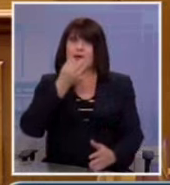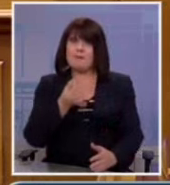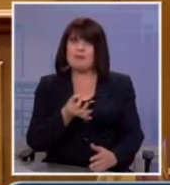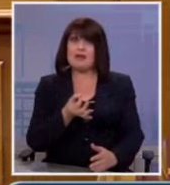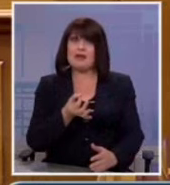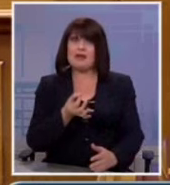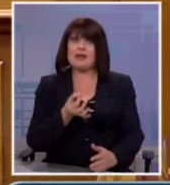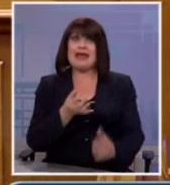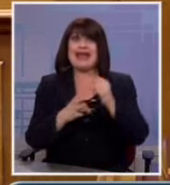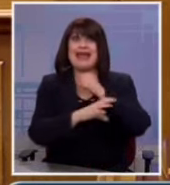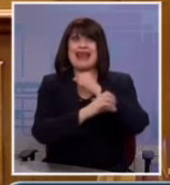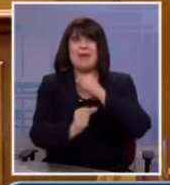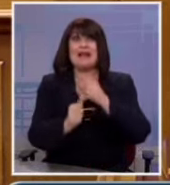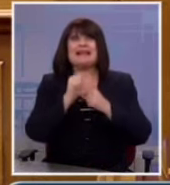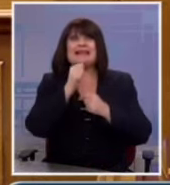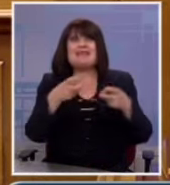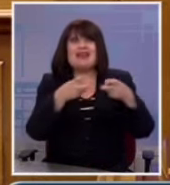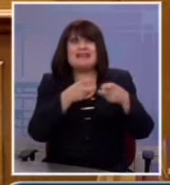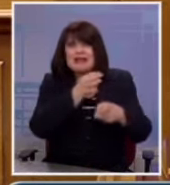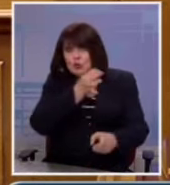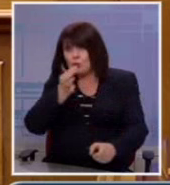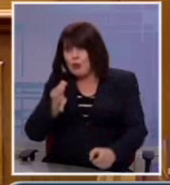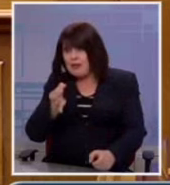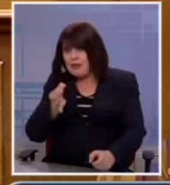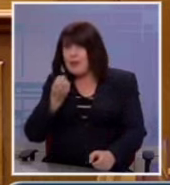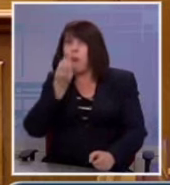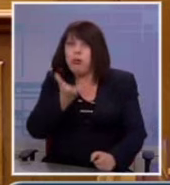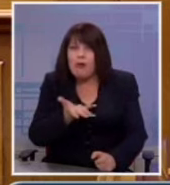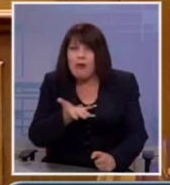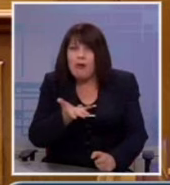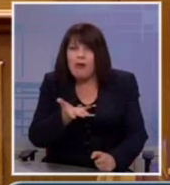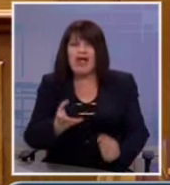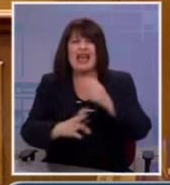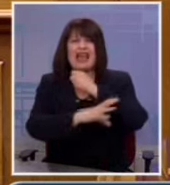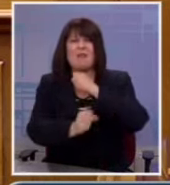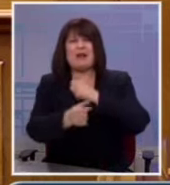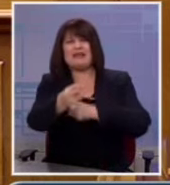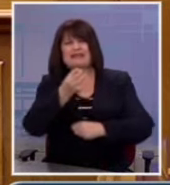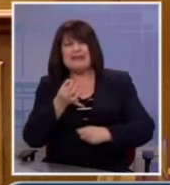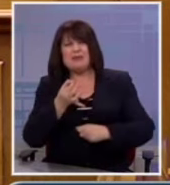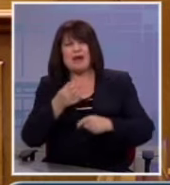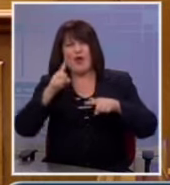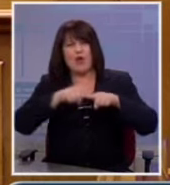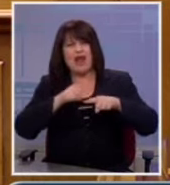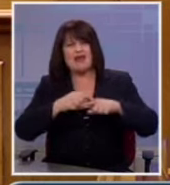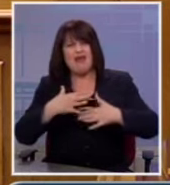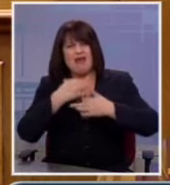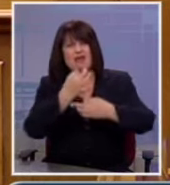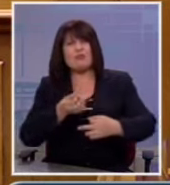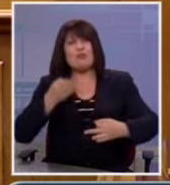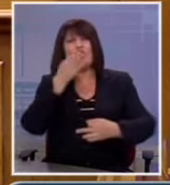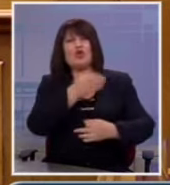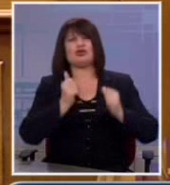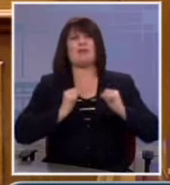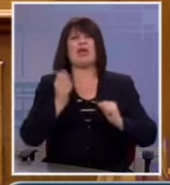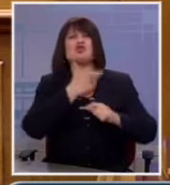του είπε μία γραμματέα στην Κομισιόν. Είπανε, λέει, οι γραμματείς στην Κομισιόν ότι ήταν η ελληνική αντιπροσωπεία